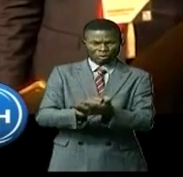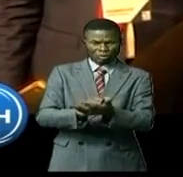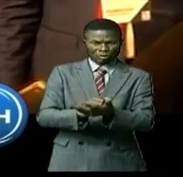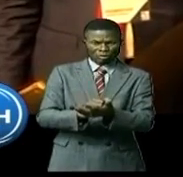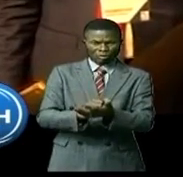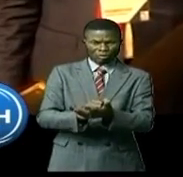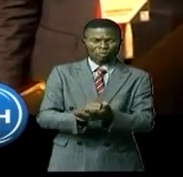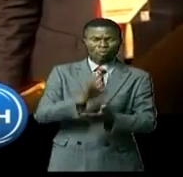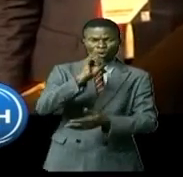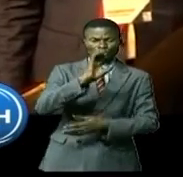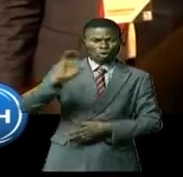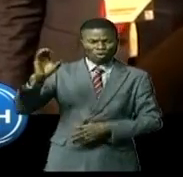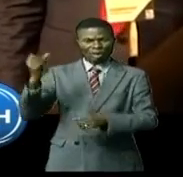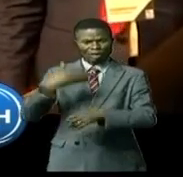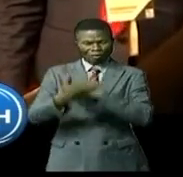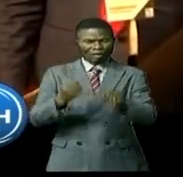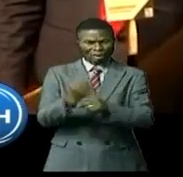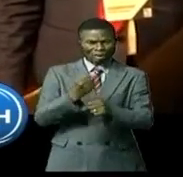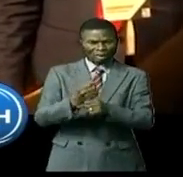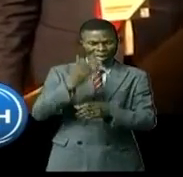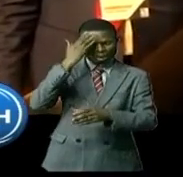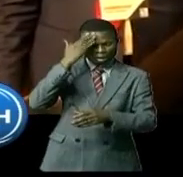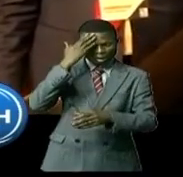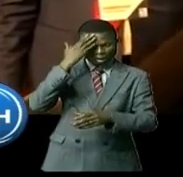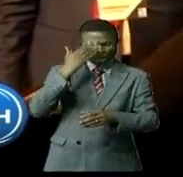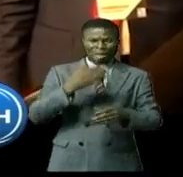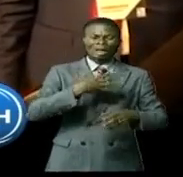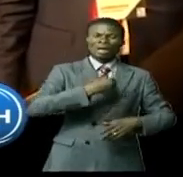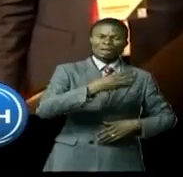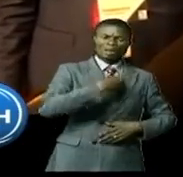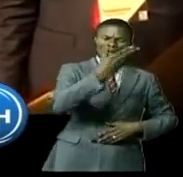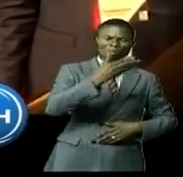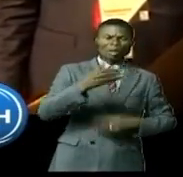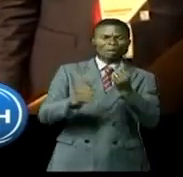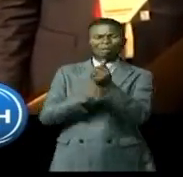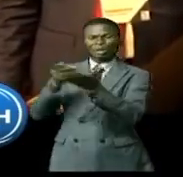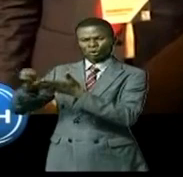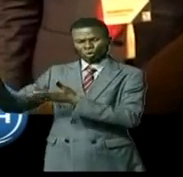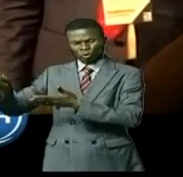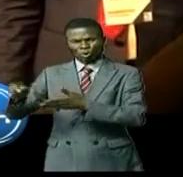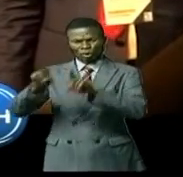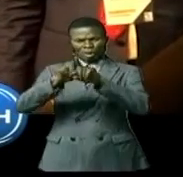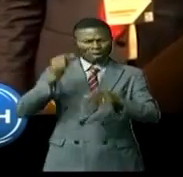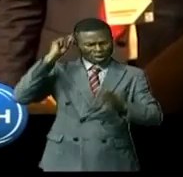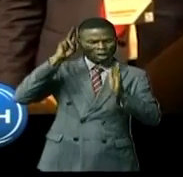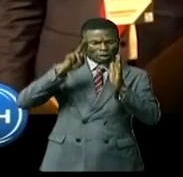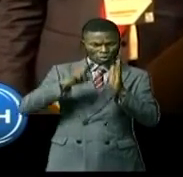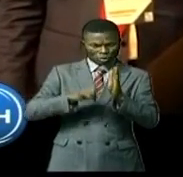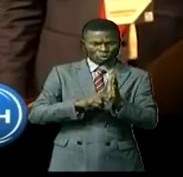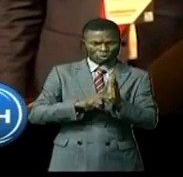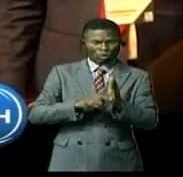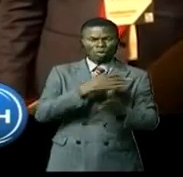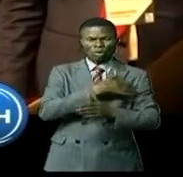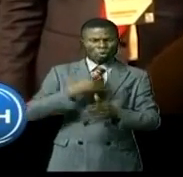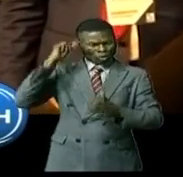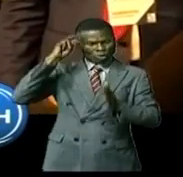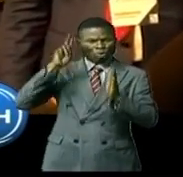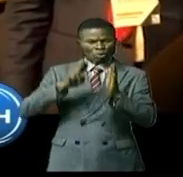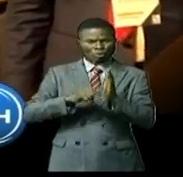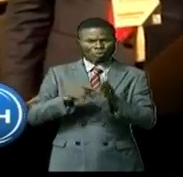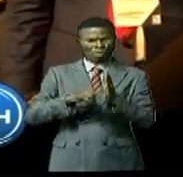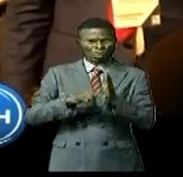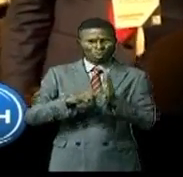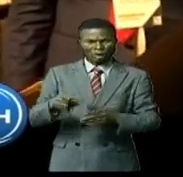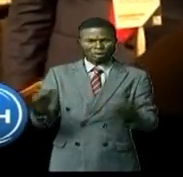quand le CCF fait le travail, ils doivent rassurer et les partenaires, et les acheteurs, et plus le gouvernement, parce qu'il le fait au nom du gouvernement.